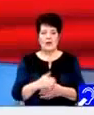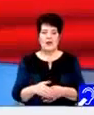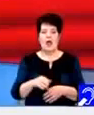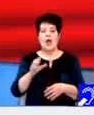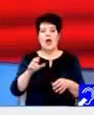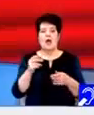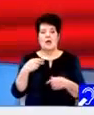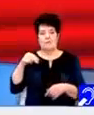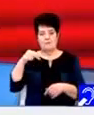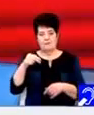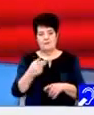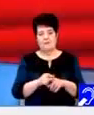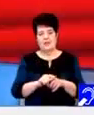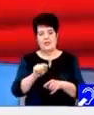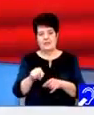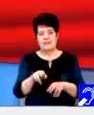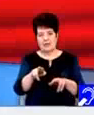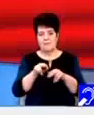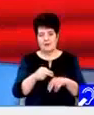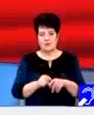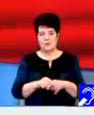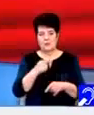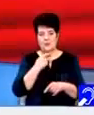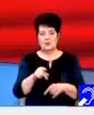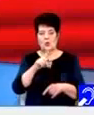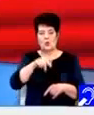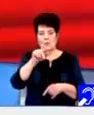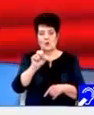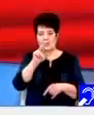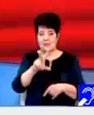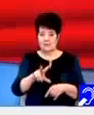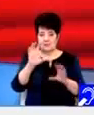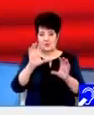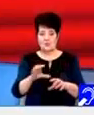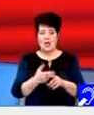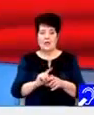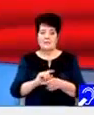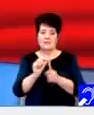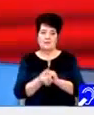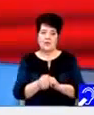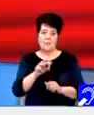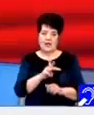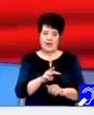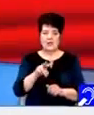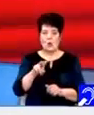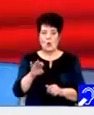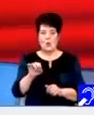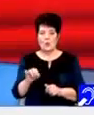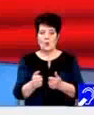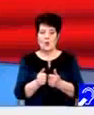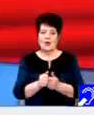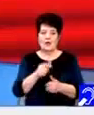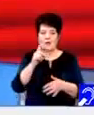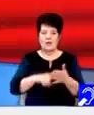a menționat că și-ar dori ca articolul 13 din Constituție să fie modificat. Asta chiar dacă Marian Lupu, colegul său de partid,